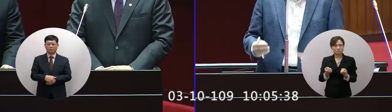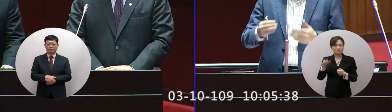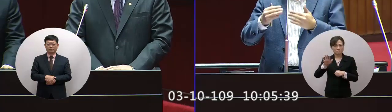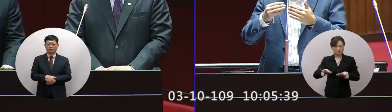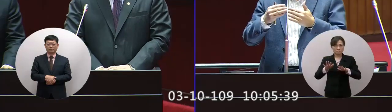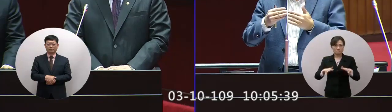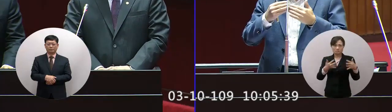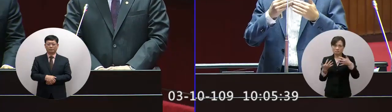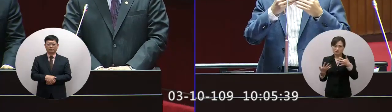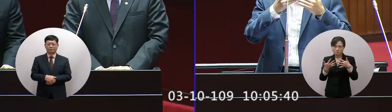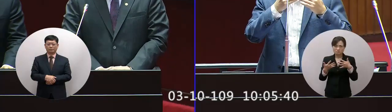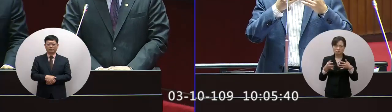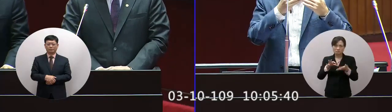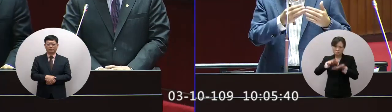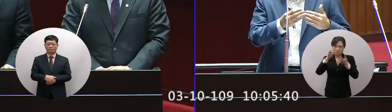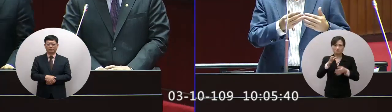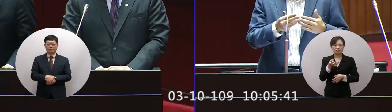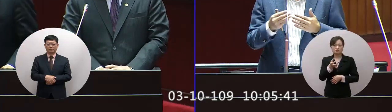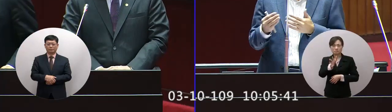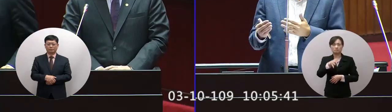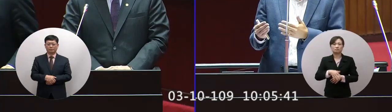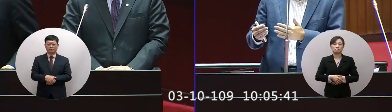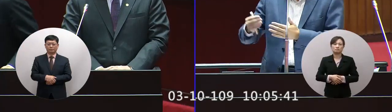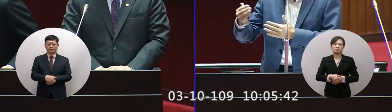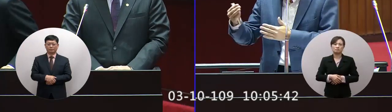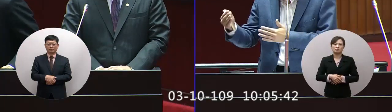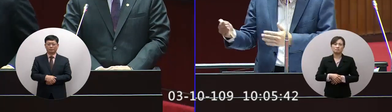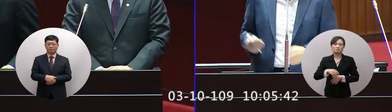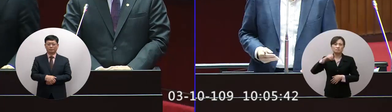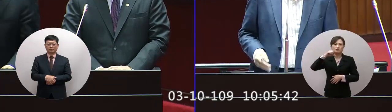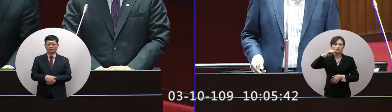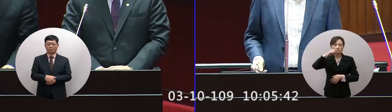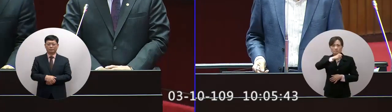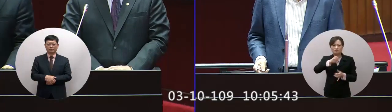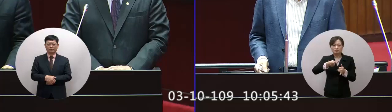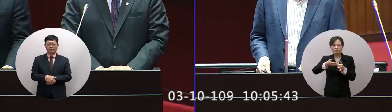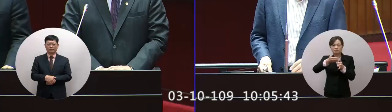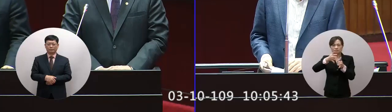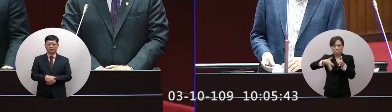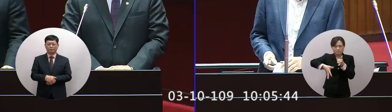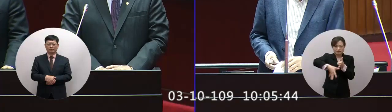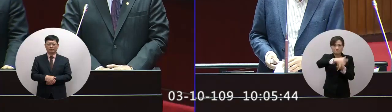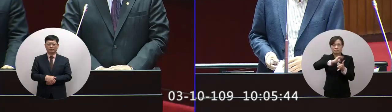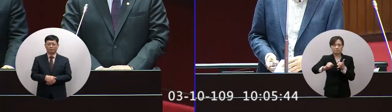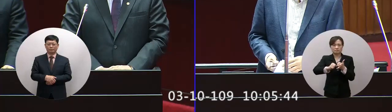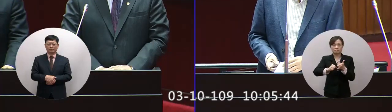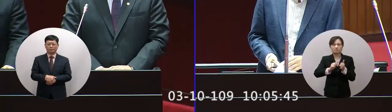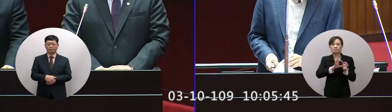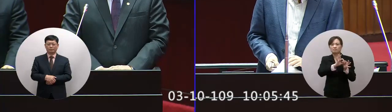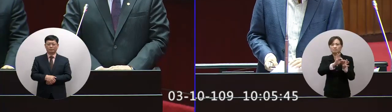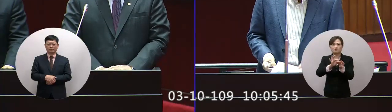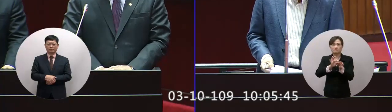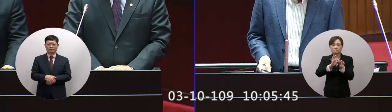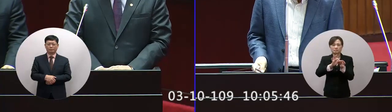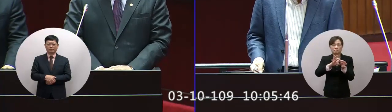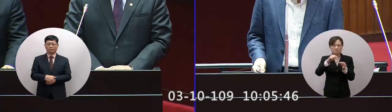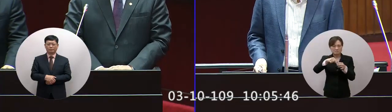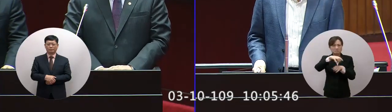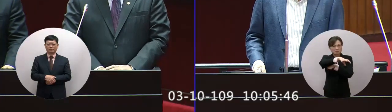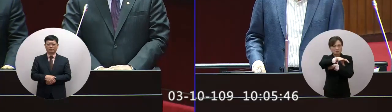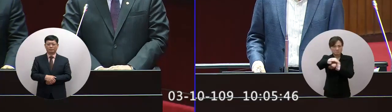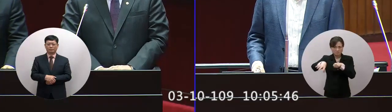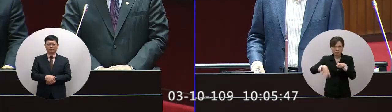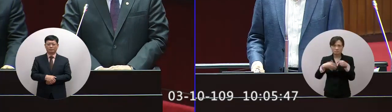实在是全从台湾头、中彰头到台湾尾都有相关的一些问题，我